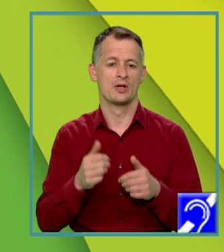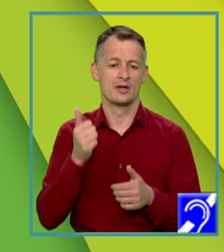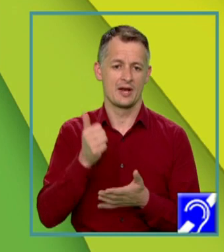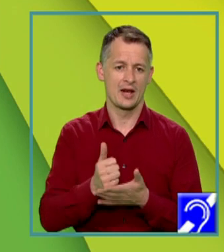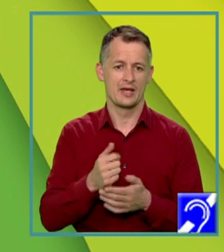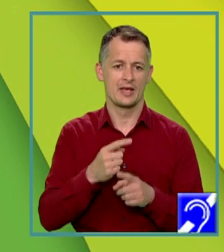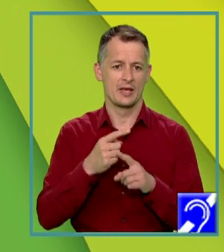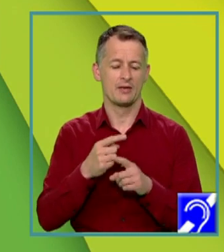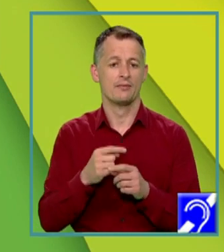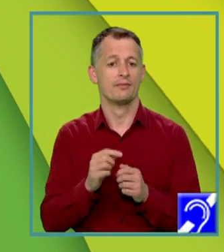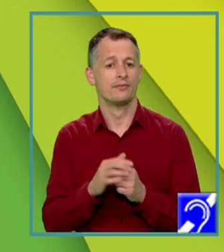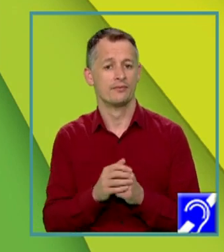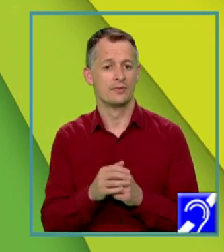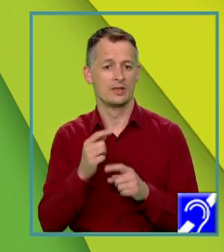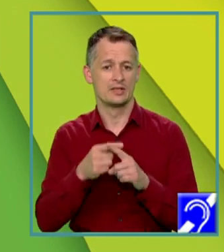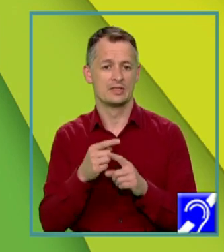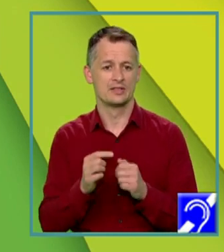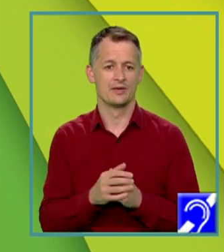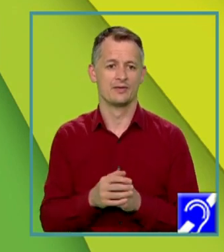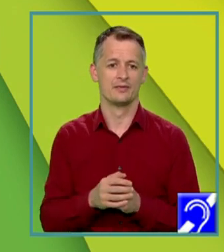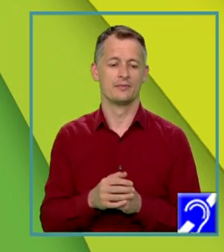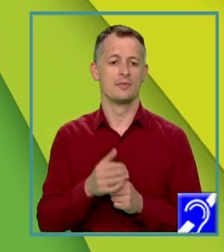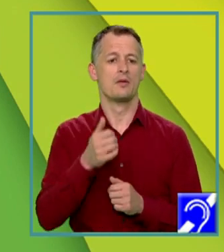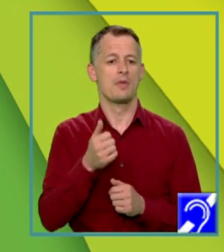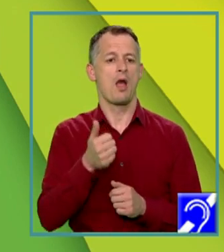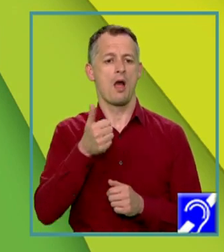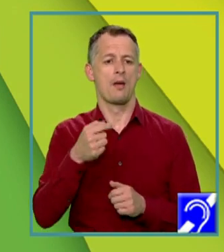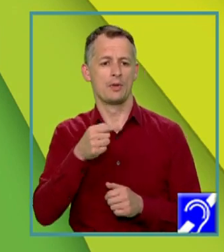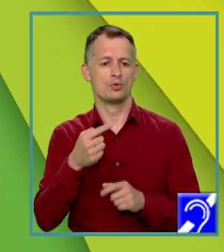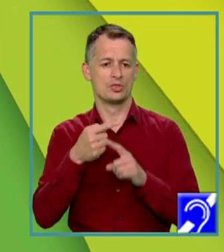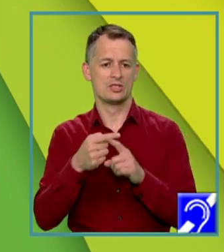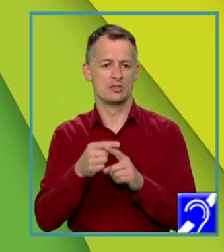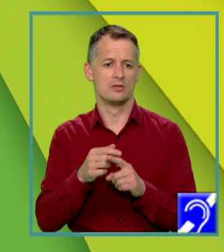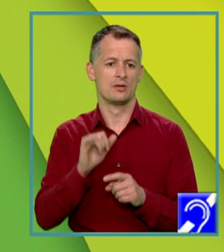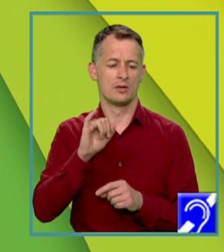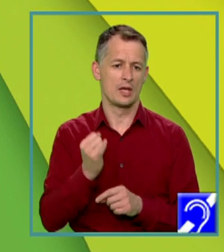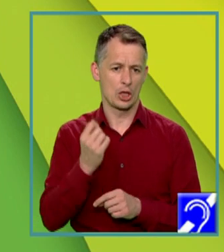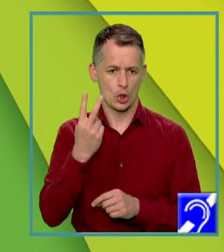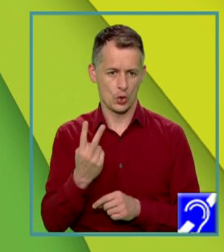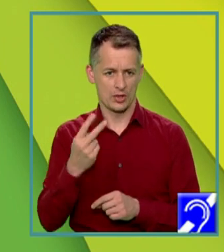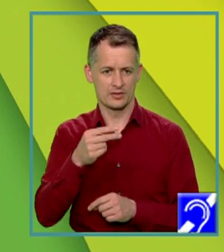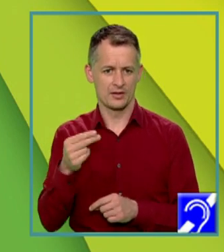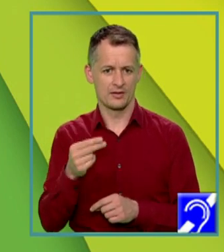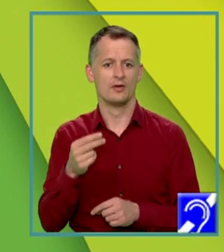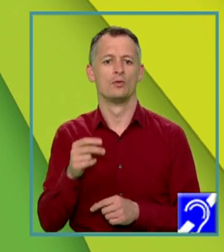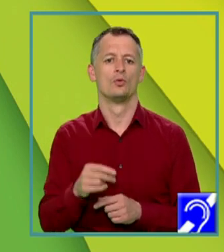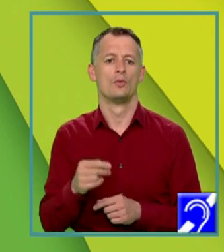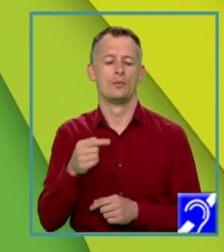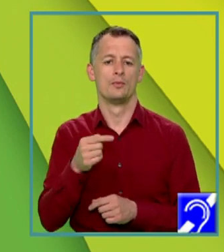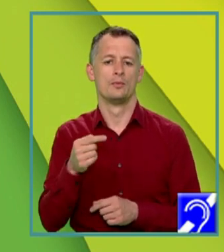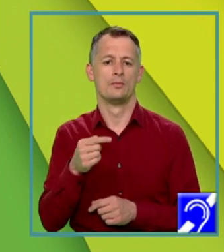determinantul matricei a minus x înmulțit cu e doi egal cu zece calculăm matricea